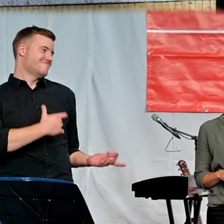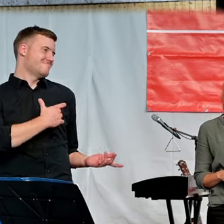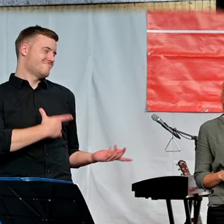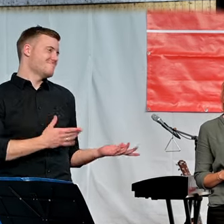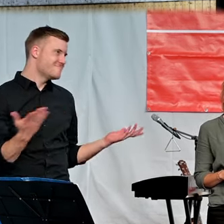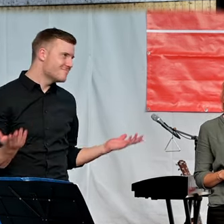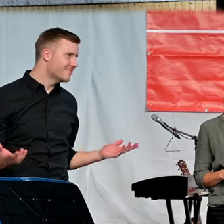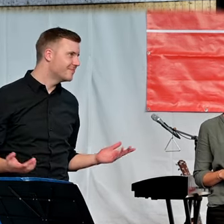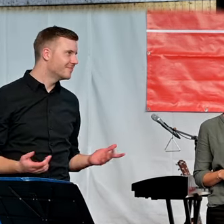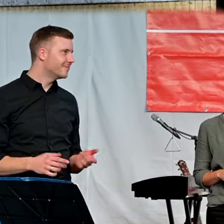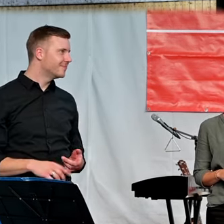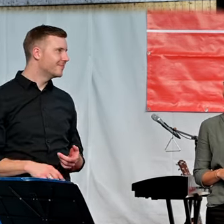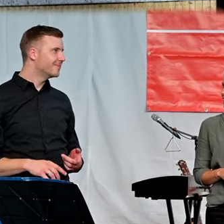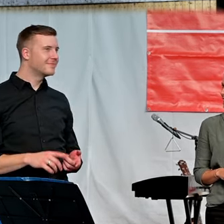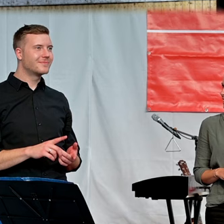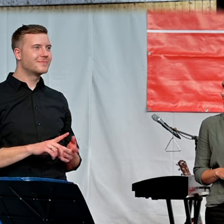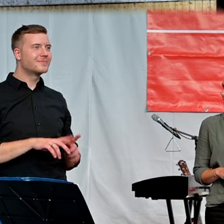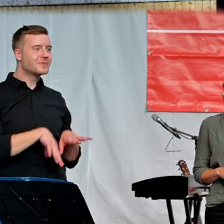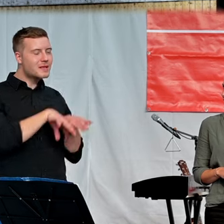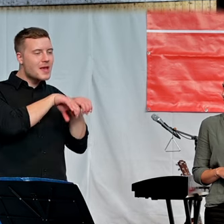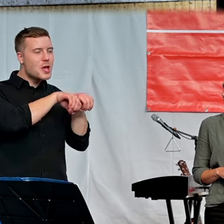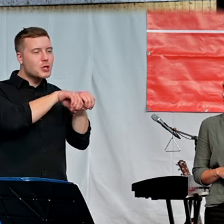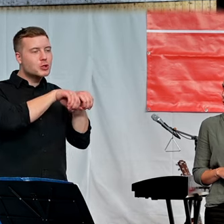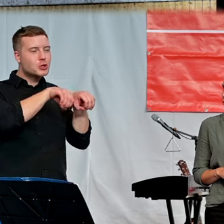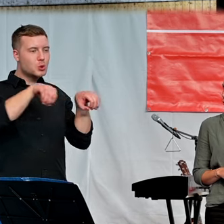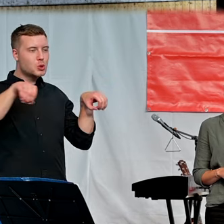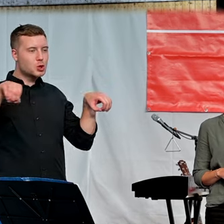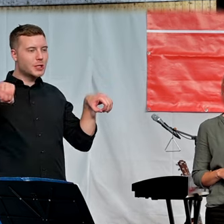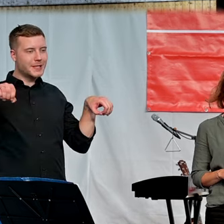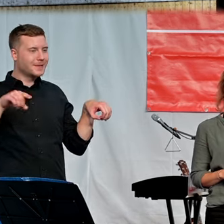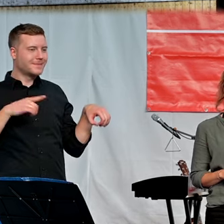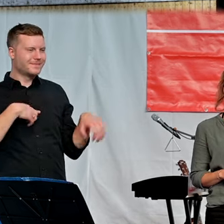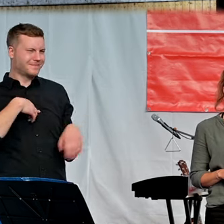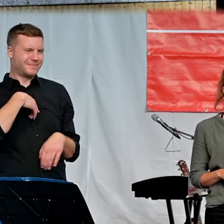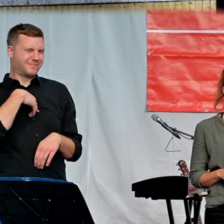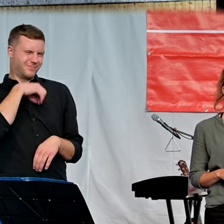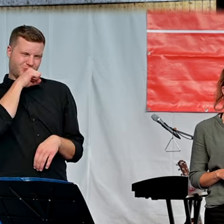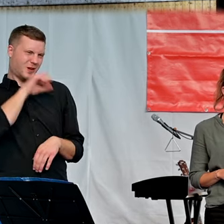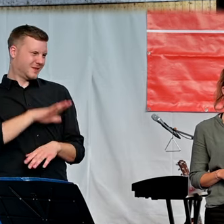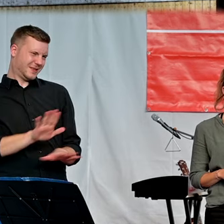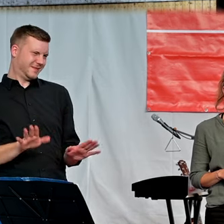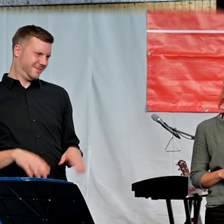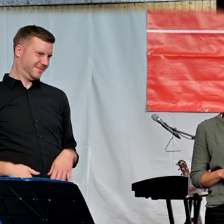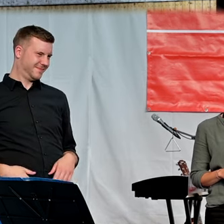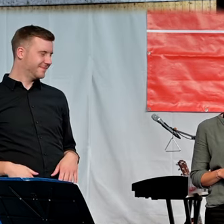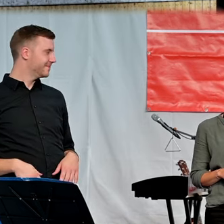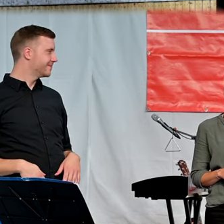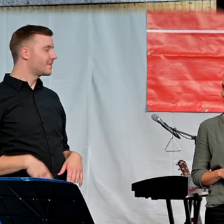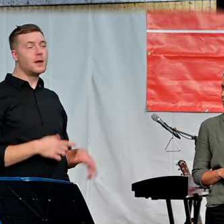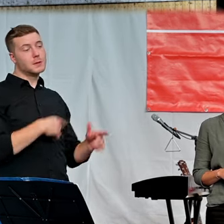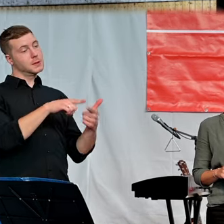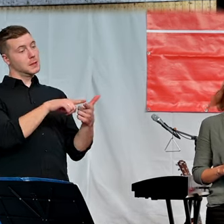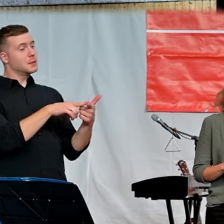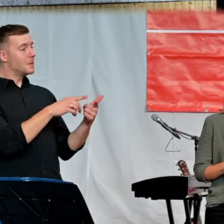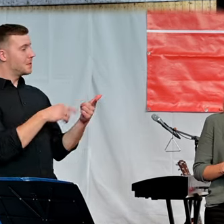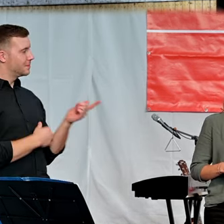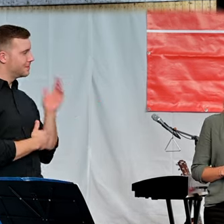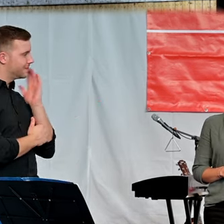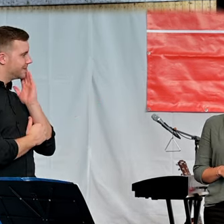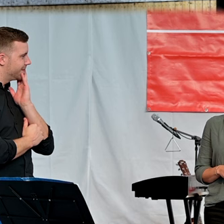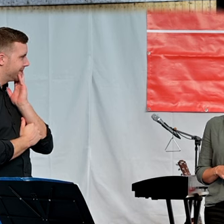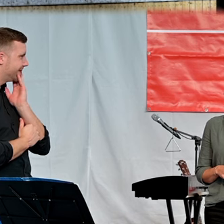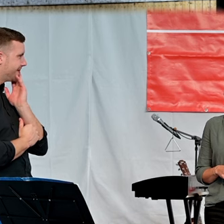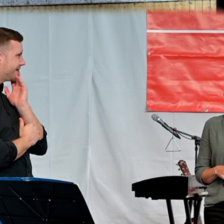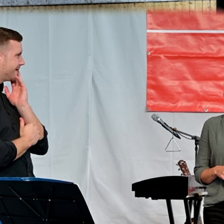und ich mag kein Sushi. Das sind erst 2. Mhm. Da braucht es noch einen Fakt.